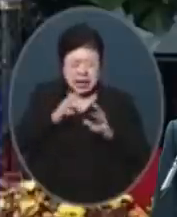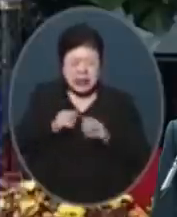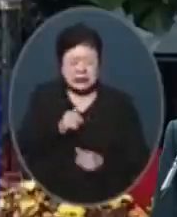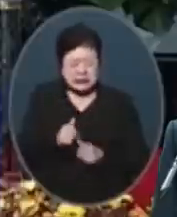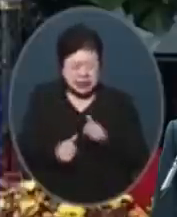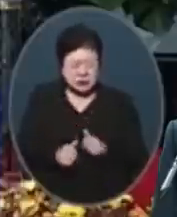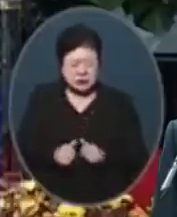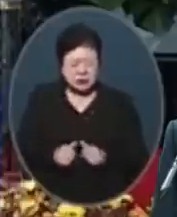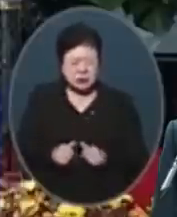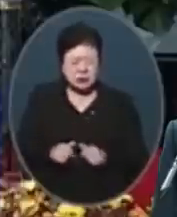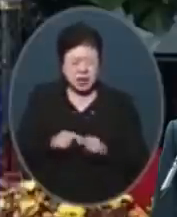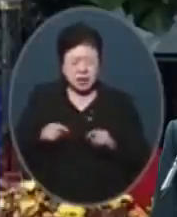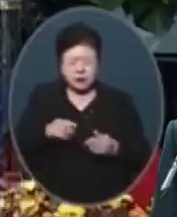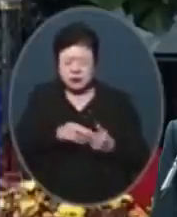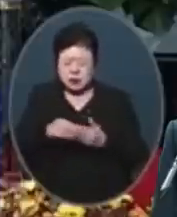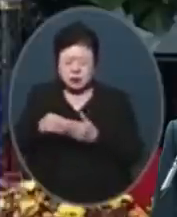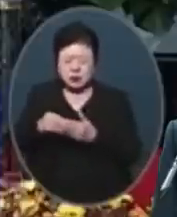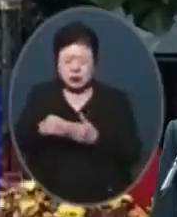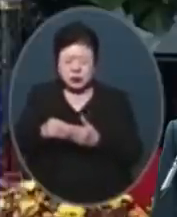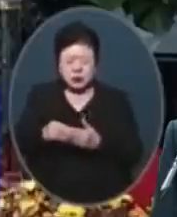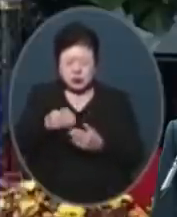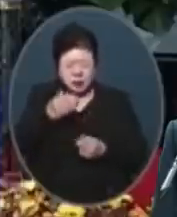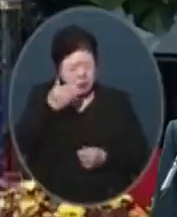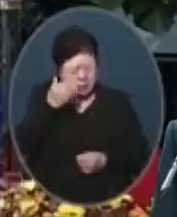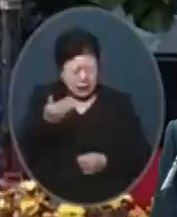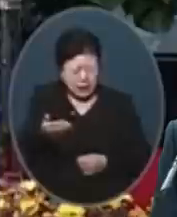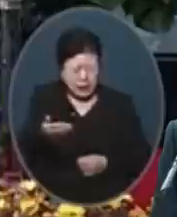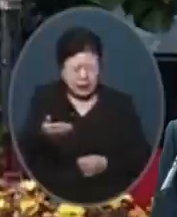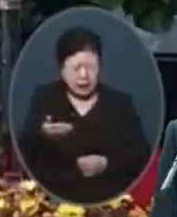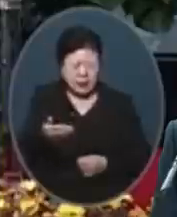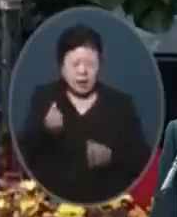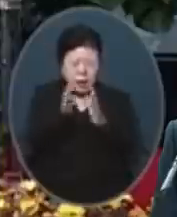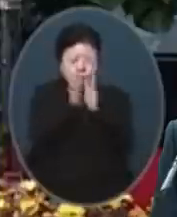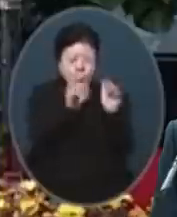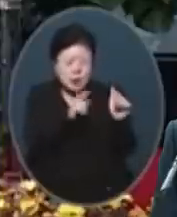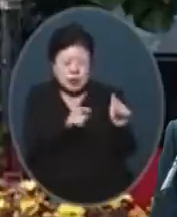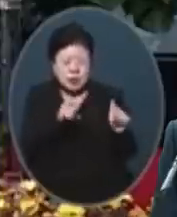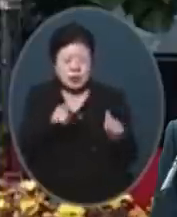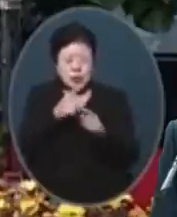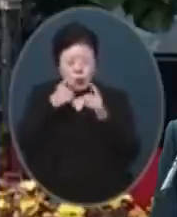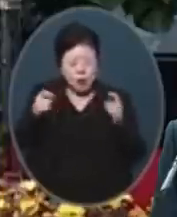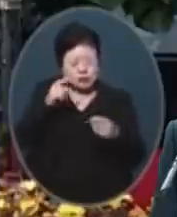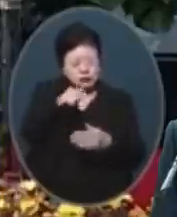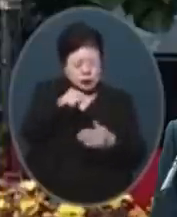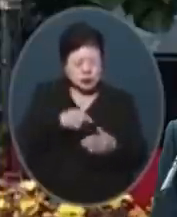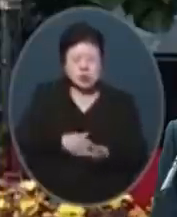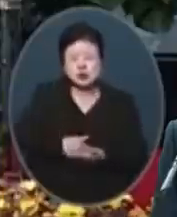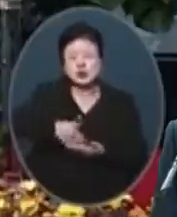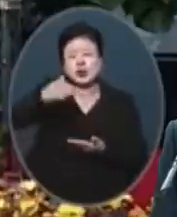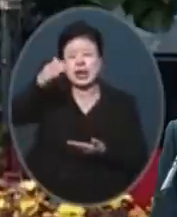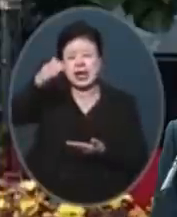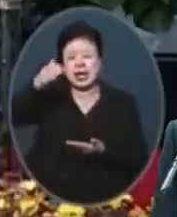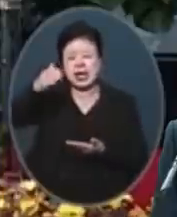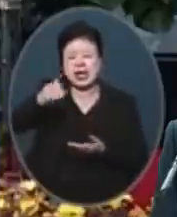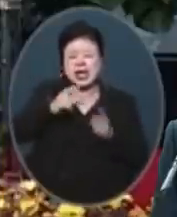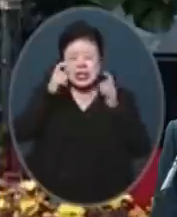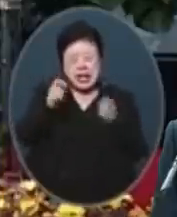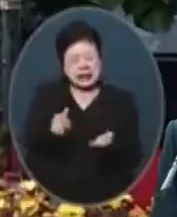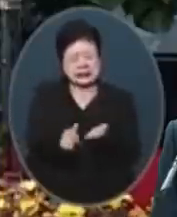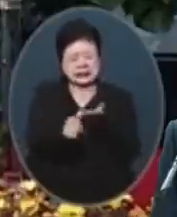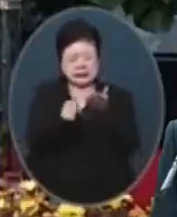자손을 애굽에서 인도하여 내시리이까? 모세는 왕궁에서 쫓겨나 양을